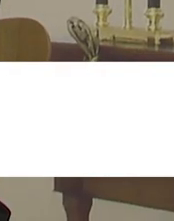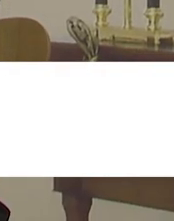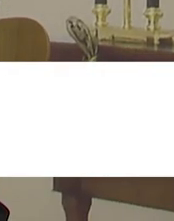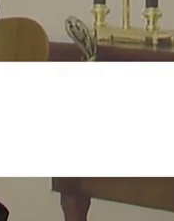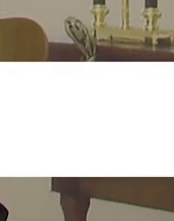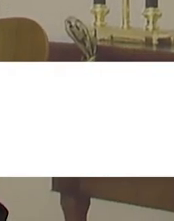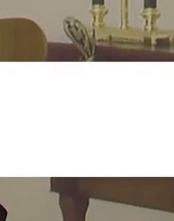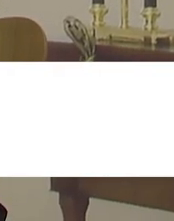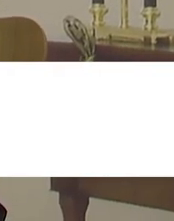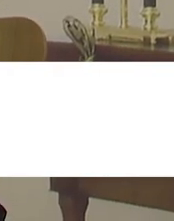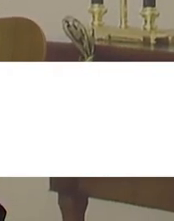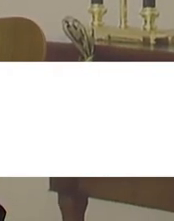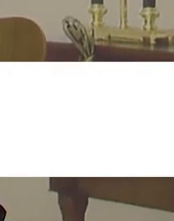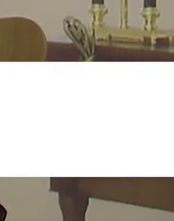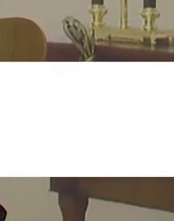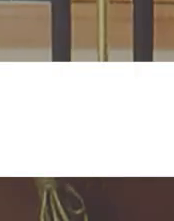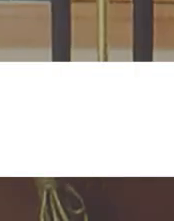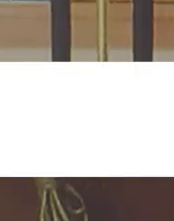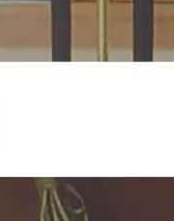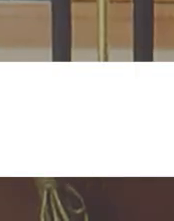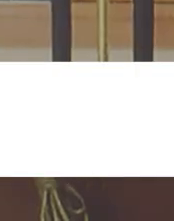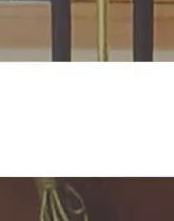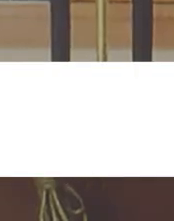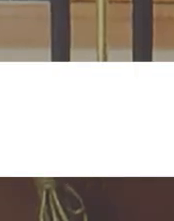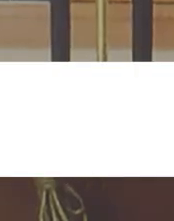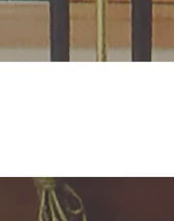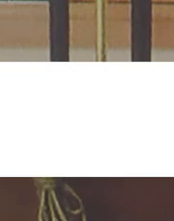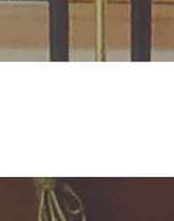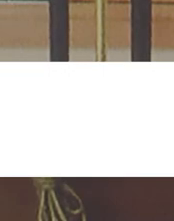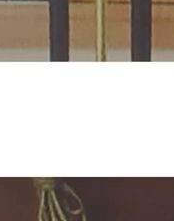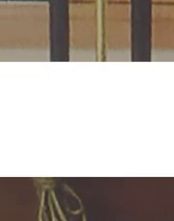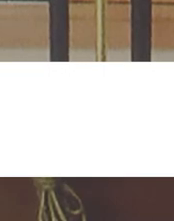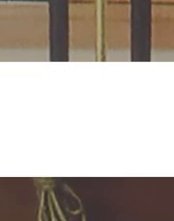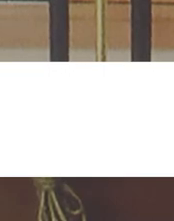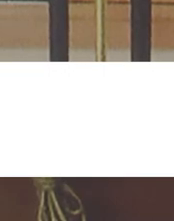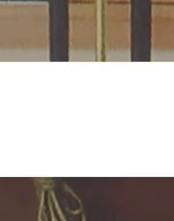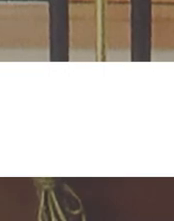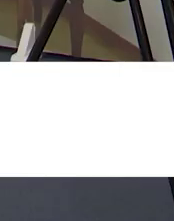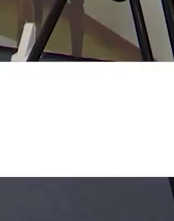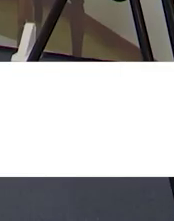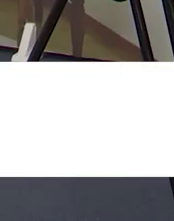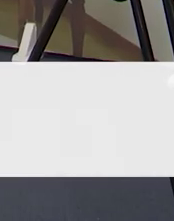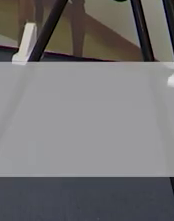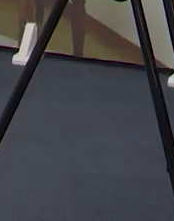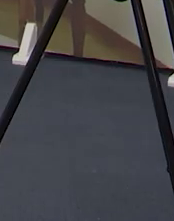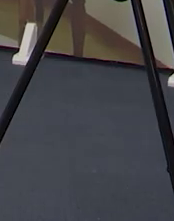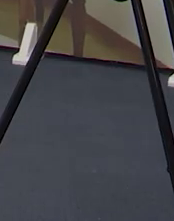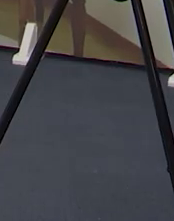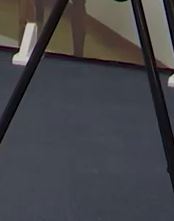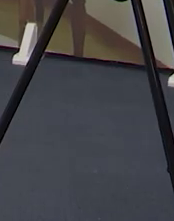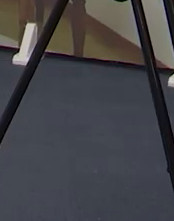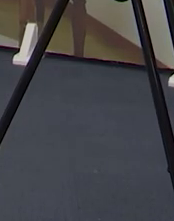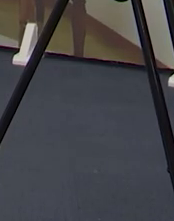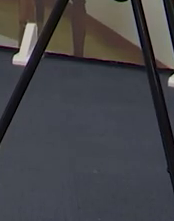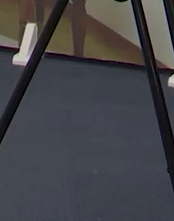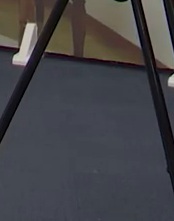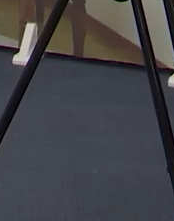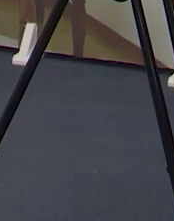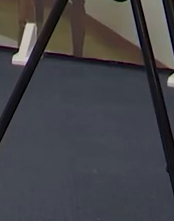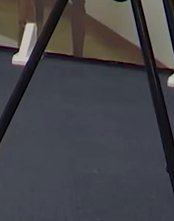제168회 강서 지식비타민 강좌가 오는 11월 10일 강서구청 유튜브 채널을 통해 방송됩니다.